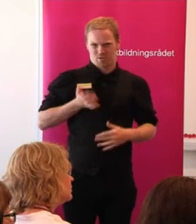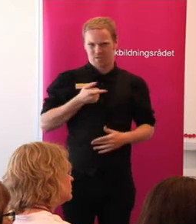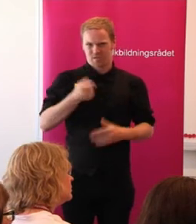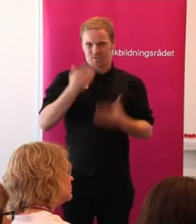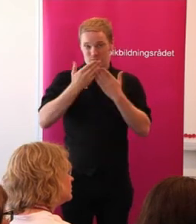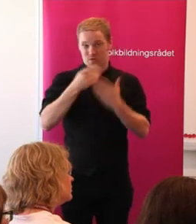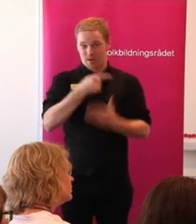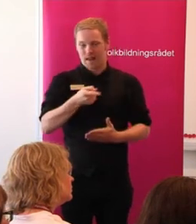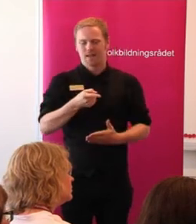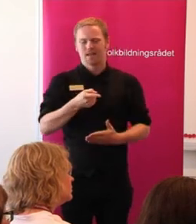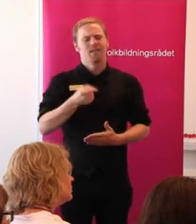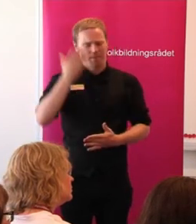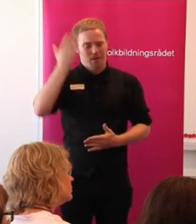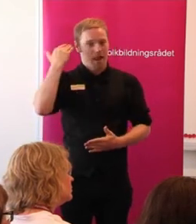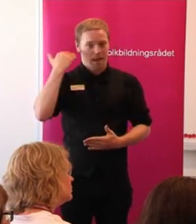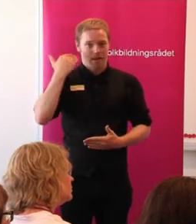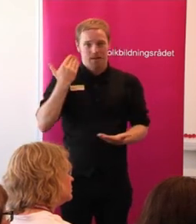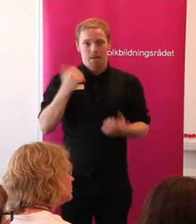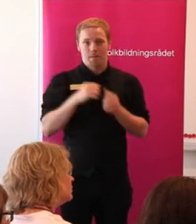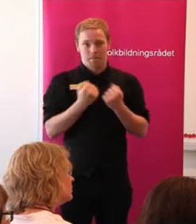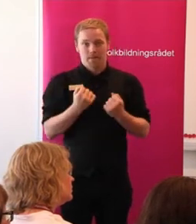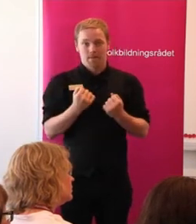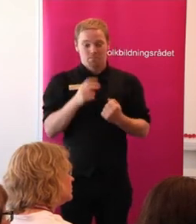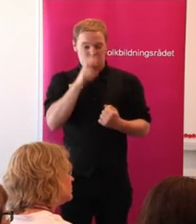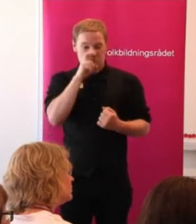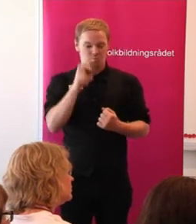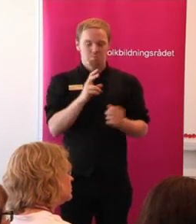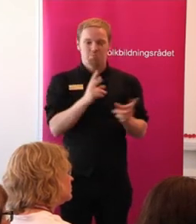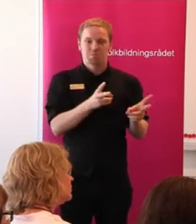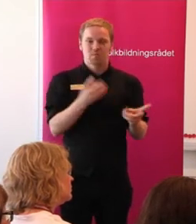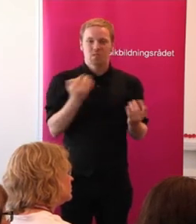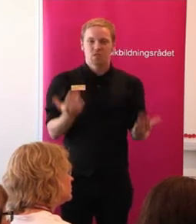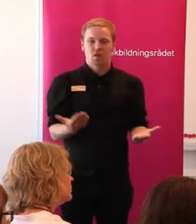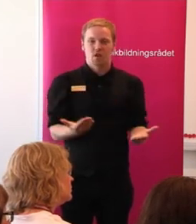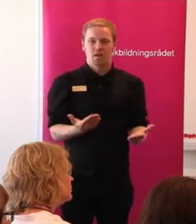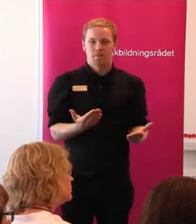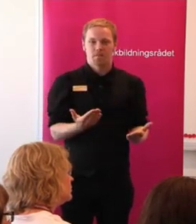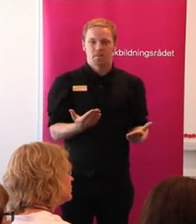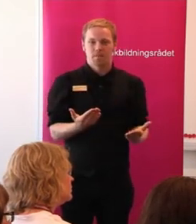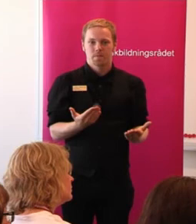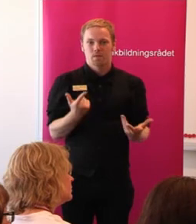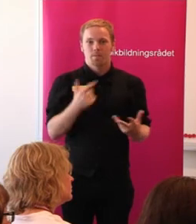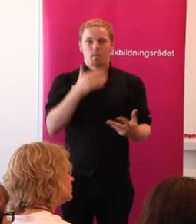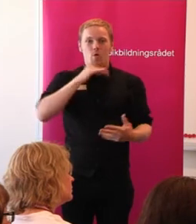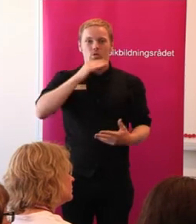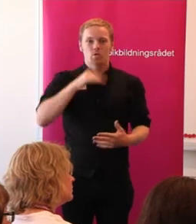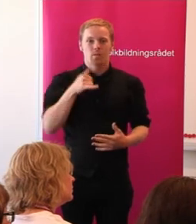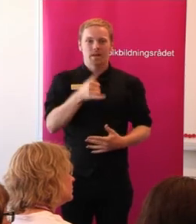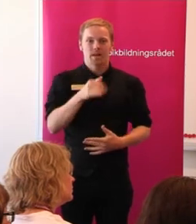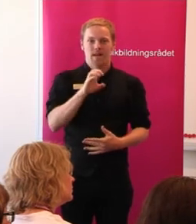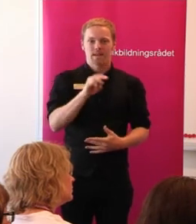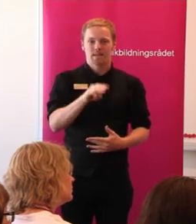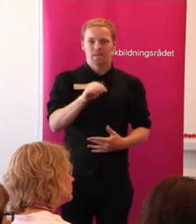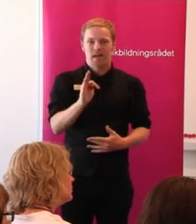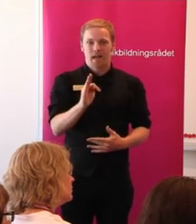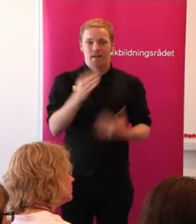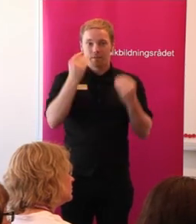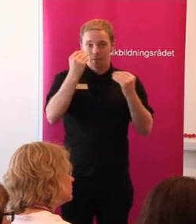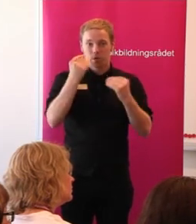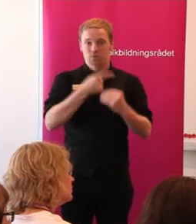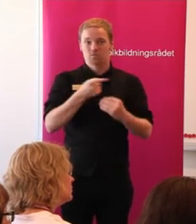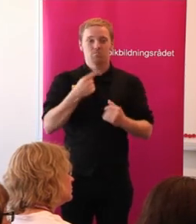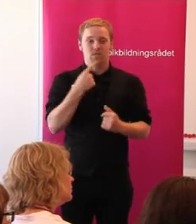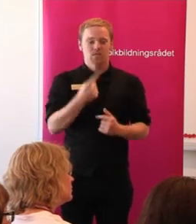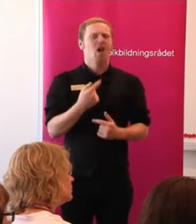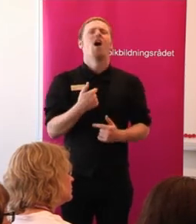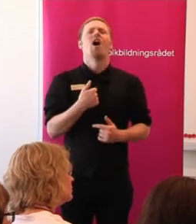sedan, så ser det ju likadant ut idag. Och det vittnar ju ungdomarna på SMF-kursen om också. Att äntligen, här har jag